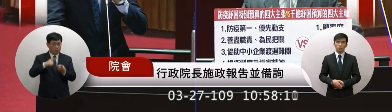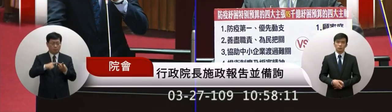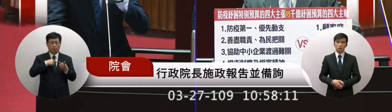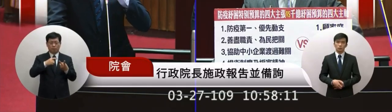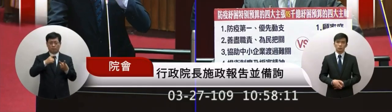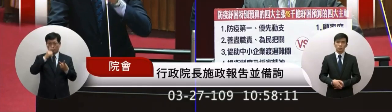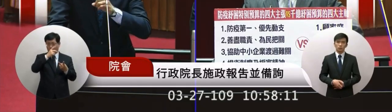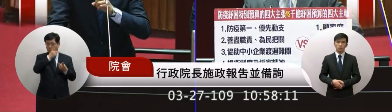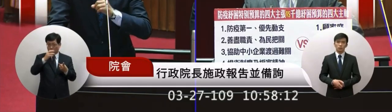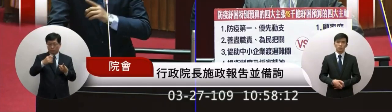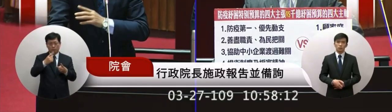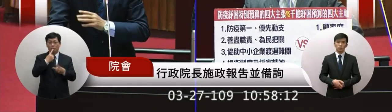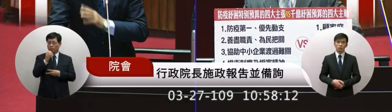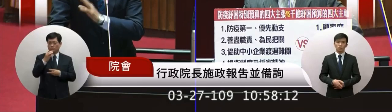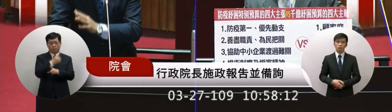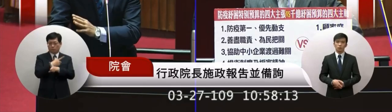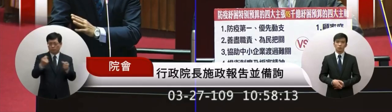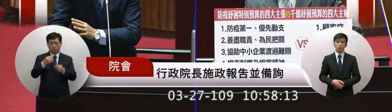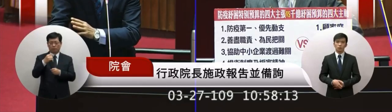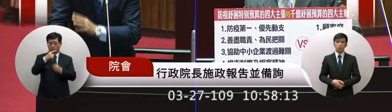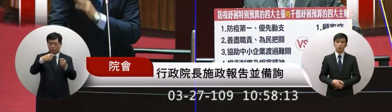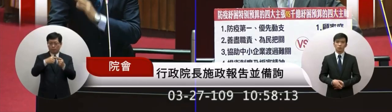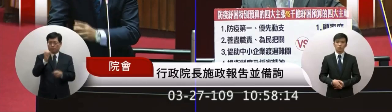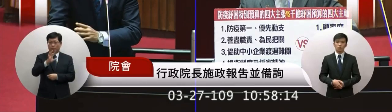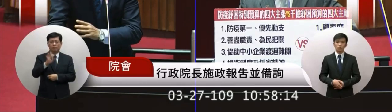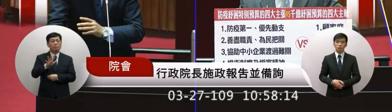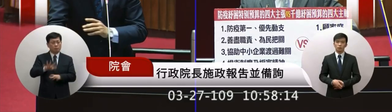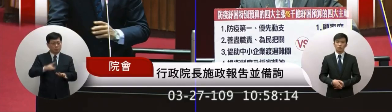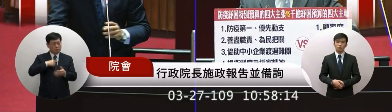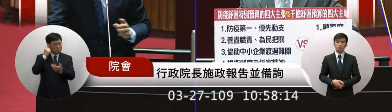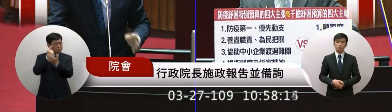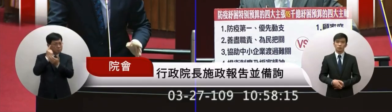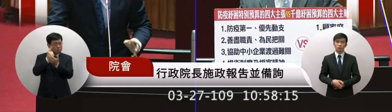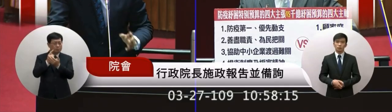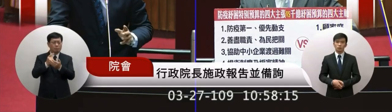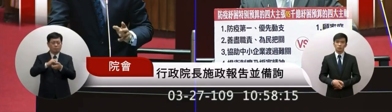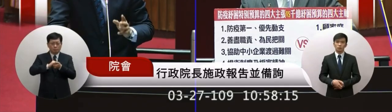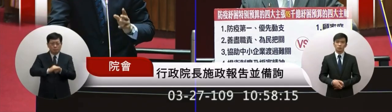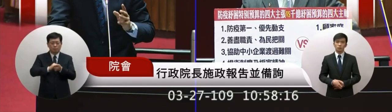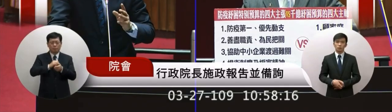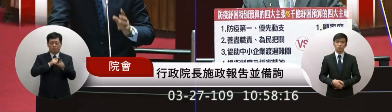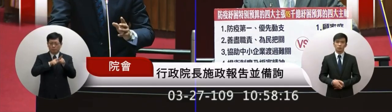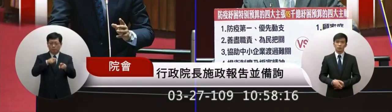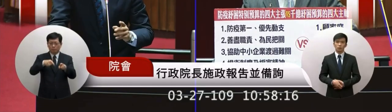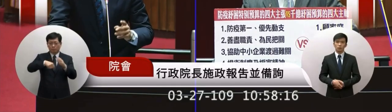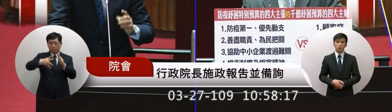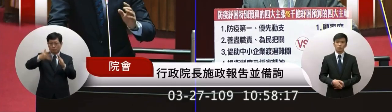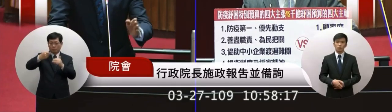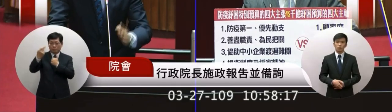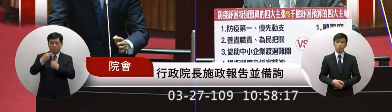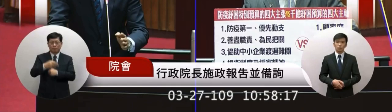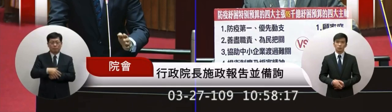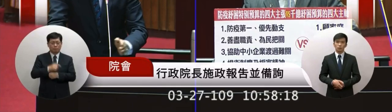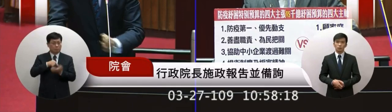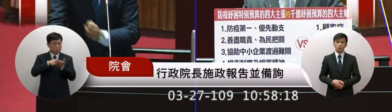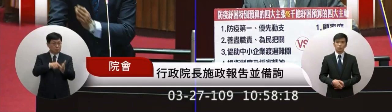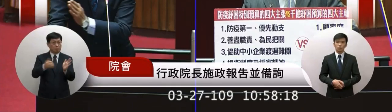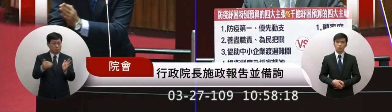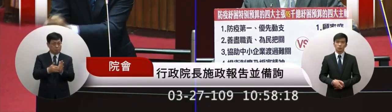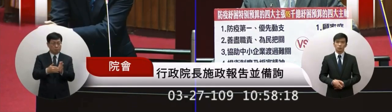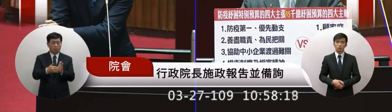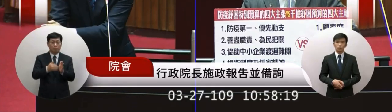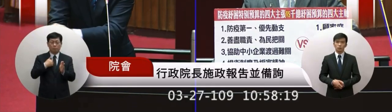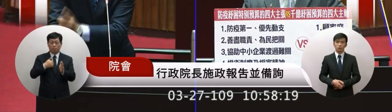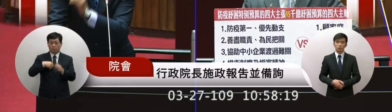贷。免利率一年的已经有89件，我们每天都依照院长的要求来申请了，